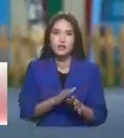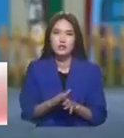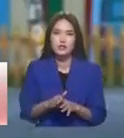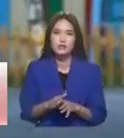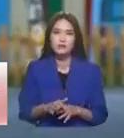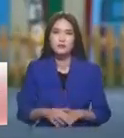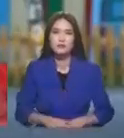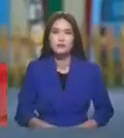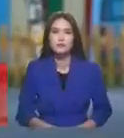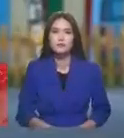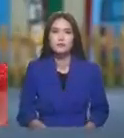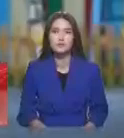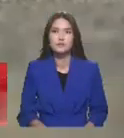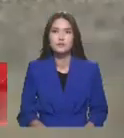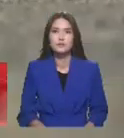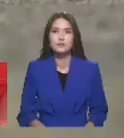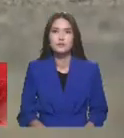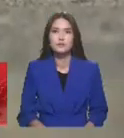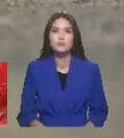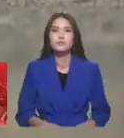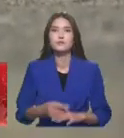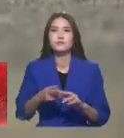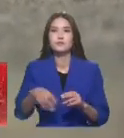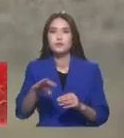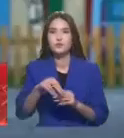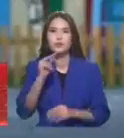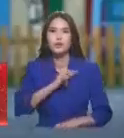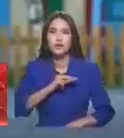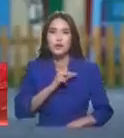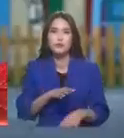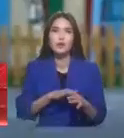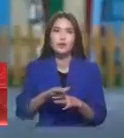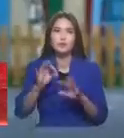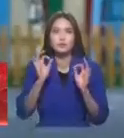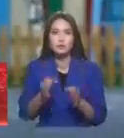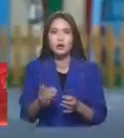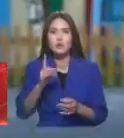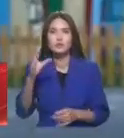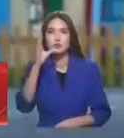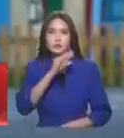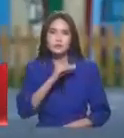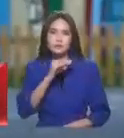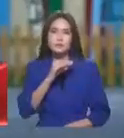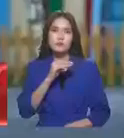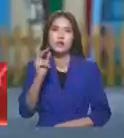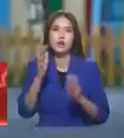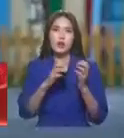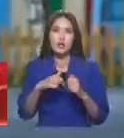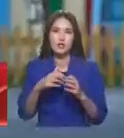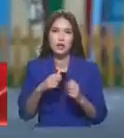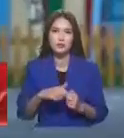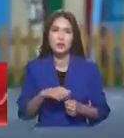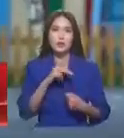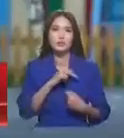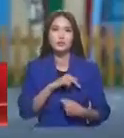но все сделали, все устранили. По дорогам планируется, вот сейчас начнем уже разработать поезда.